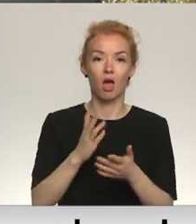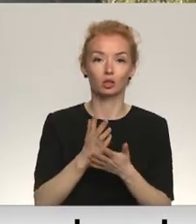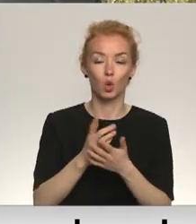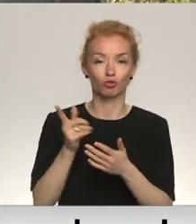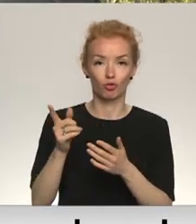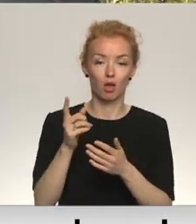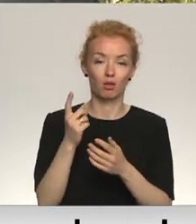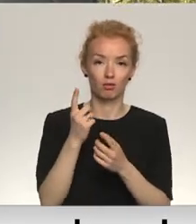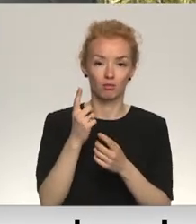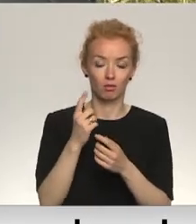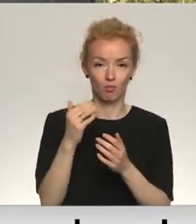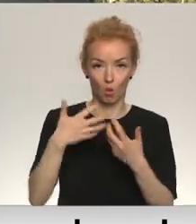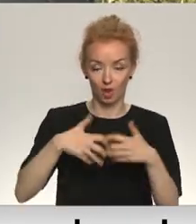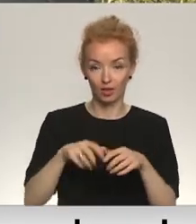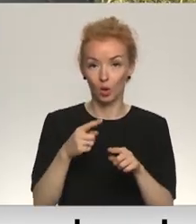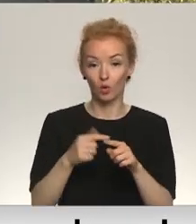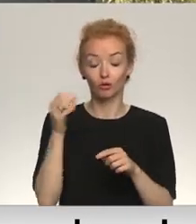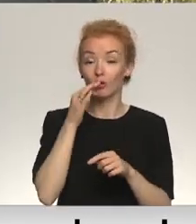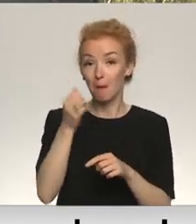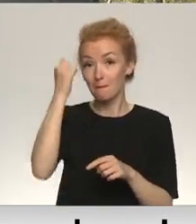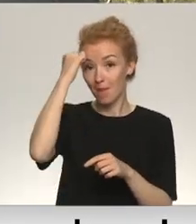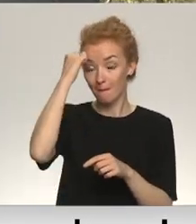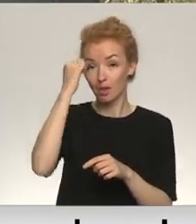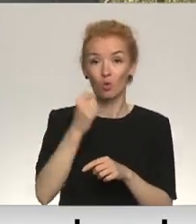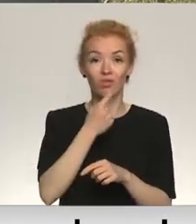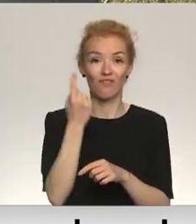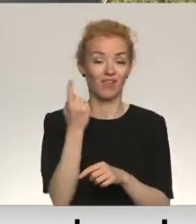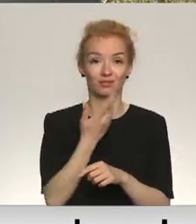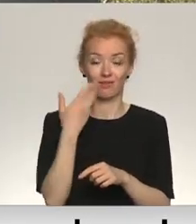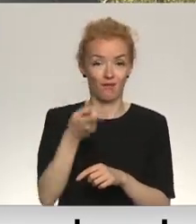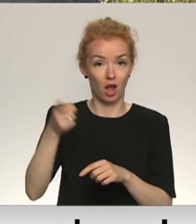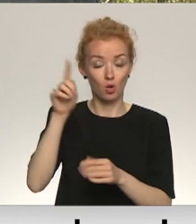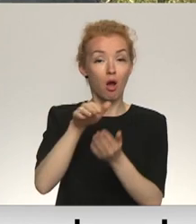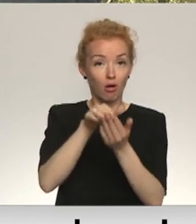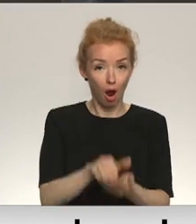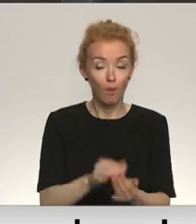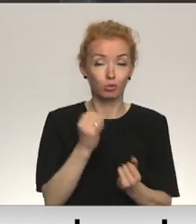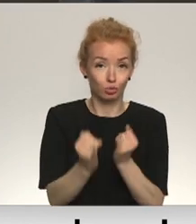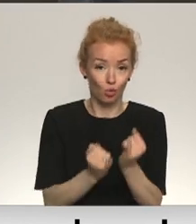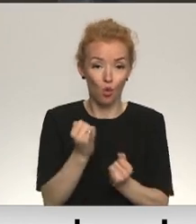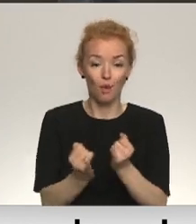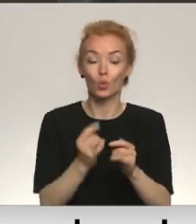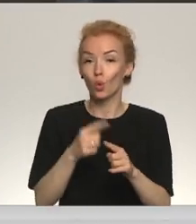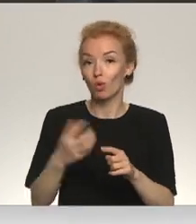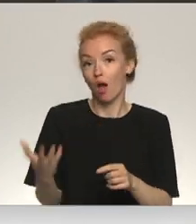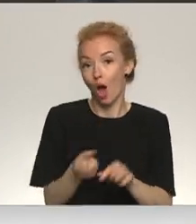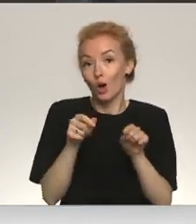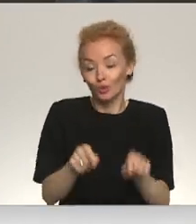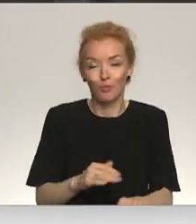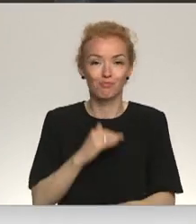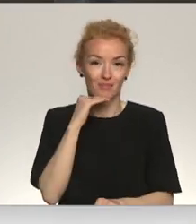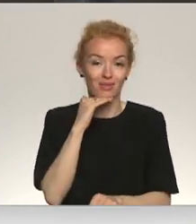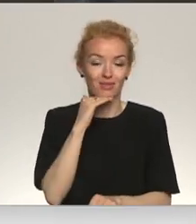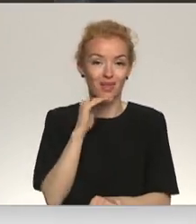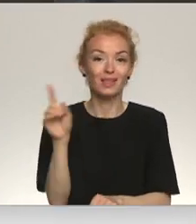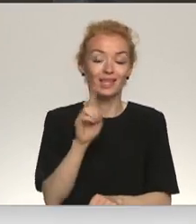Tad piemiņa jau neviens nav aizlietas. Kapi tiek kopti. Un ar to arī pietiek, ja, kad